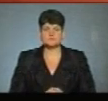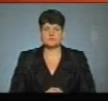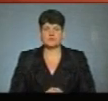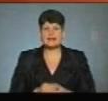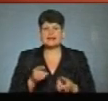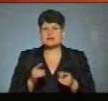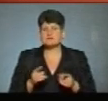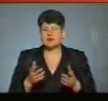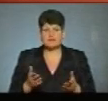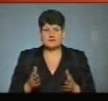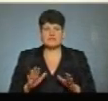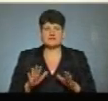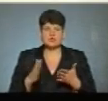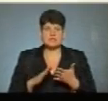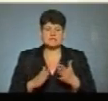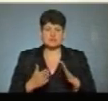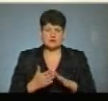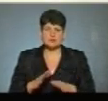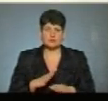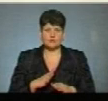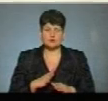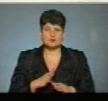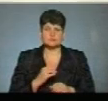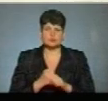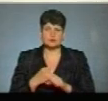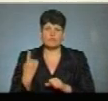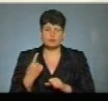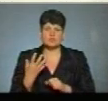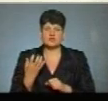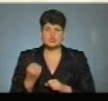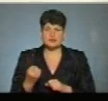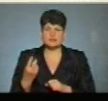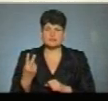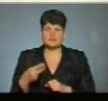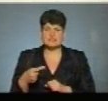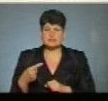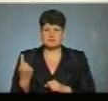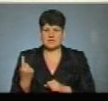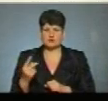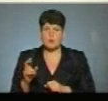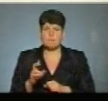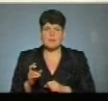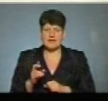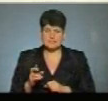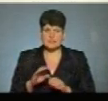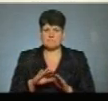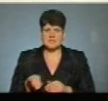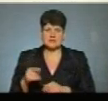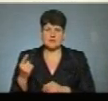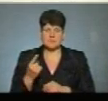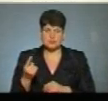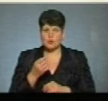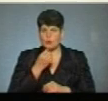стану? Які особливості? Насправді, надзвичайна ситуація була запроваджена в області ще 21